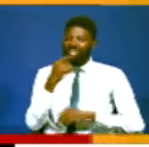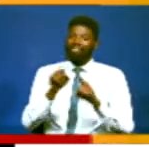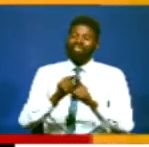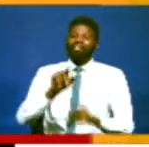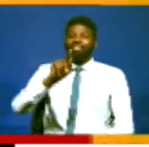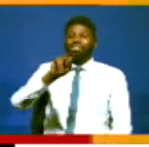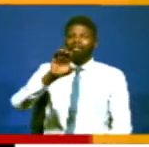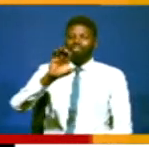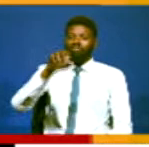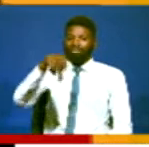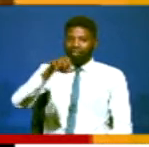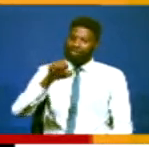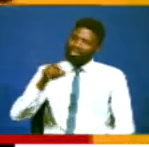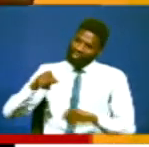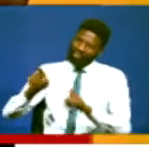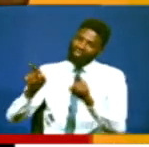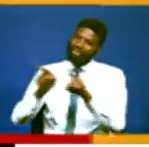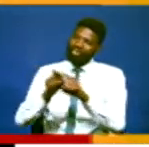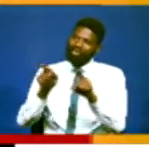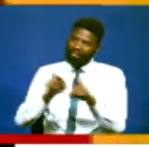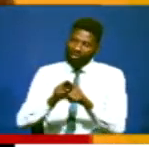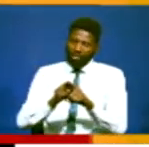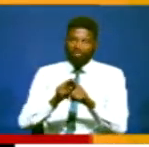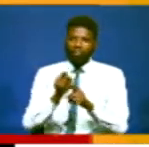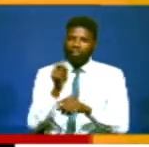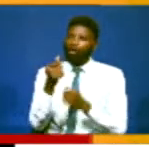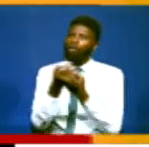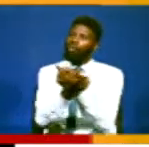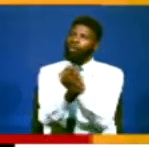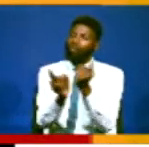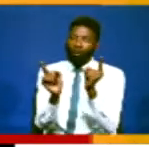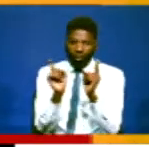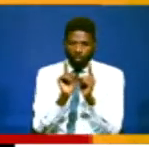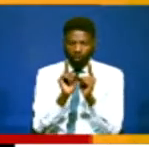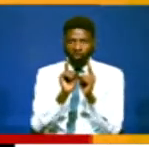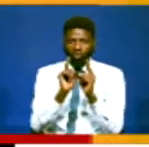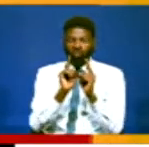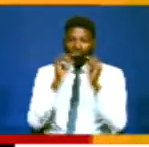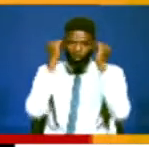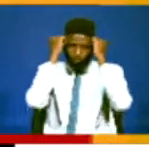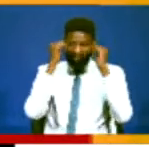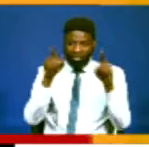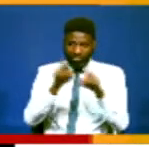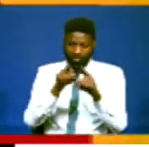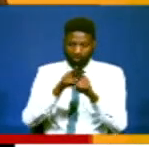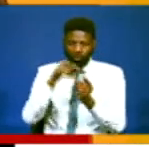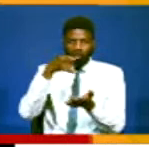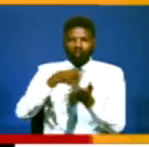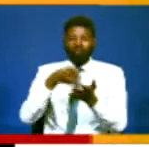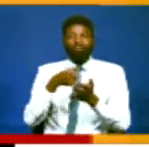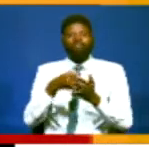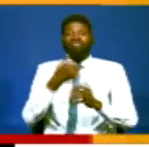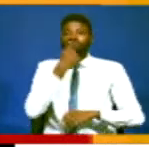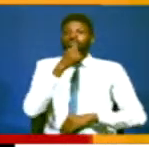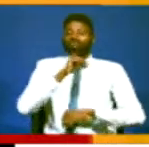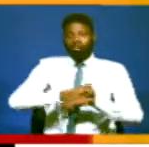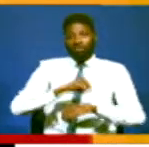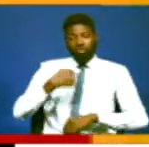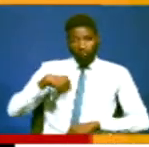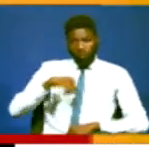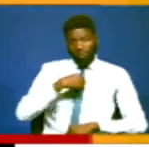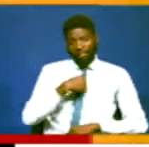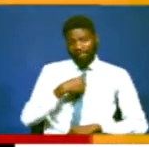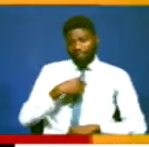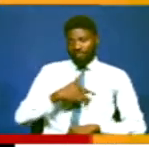wakilipia watoto wote hata katika shule za kibinafsi. No. Kwa hivyo tuchukulie mwanzo kwamba ni swala la kuanza na baadaye. Mm-hmm.